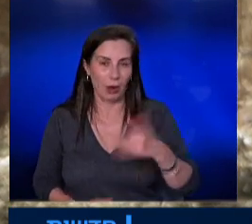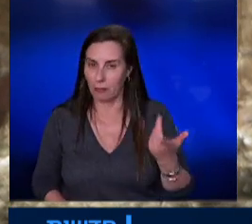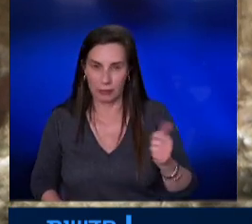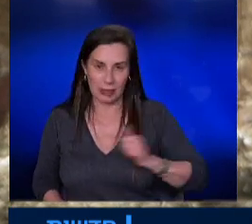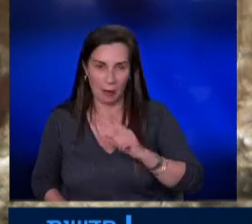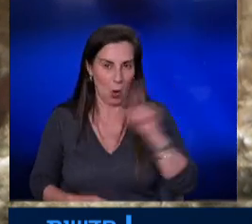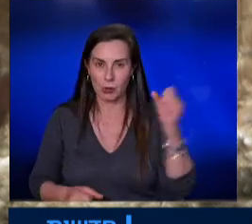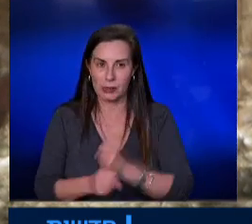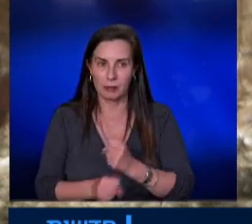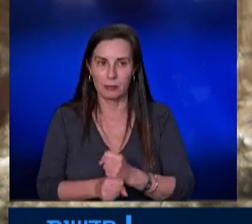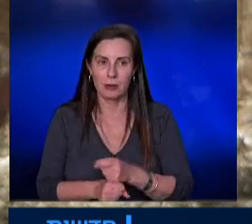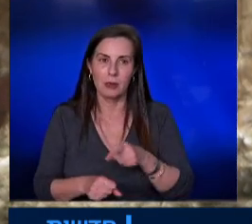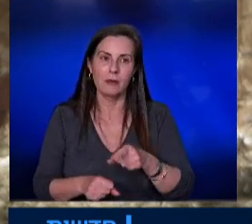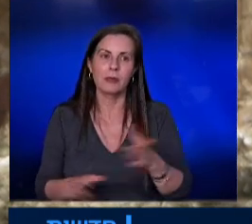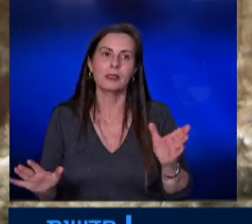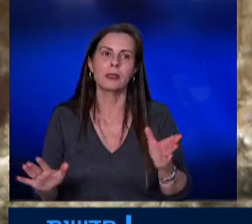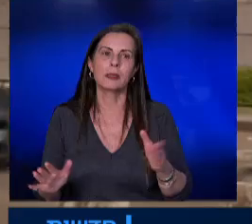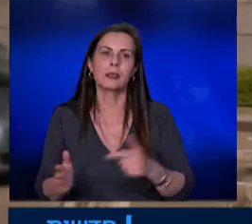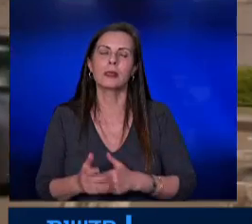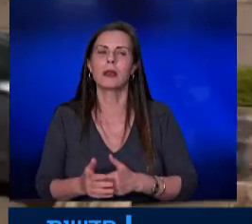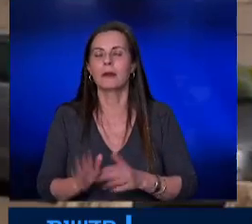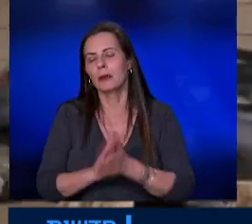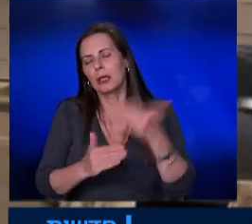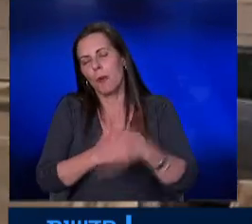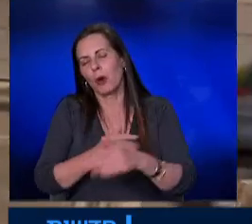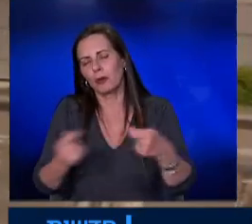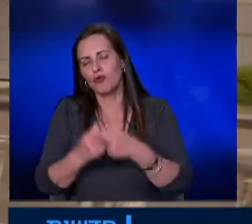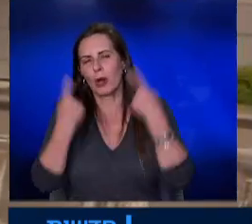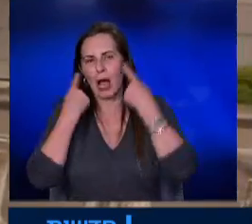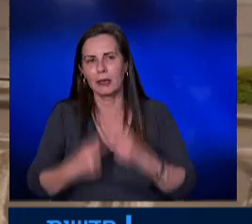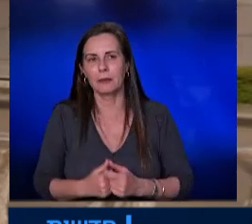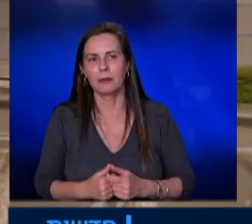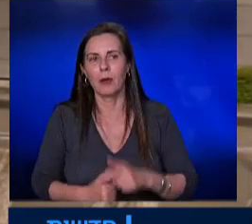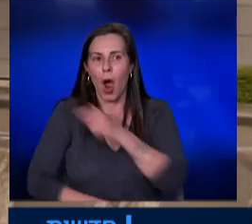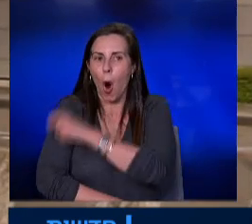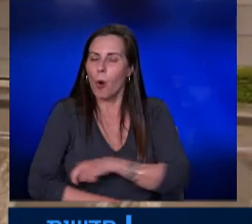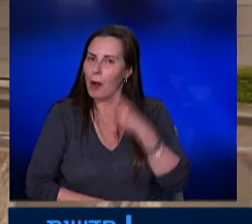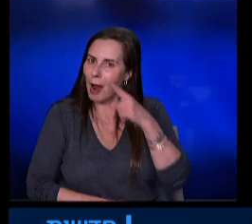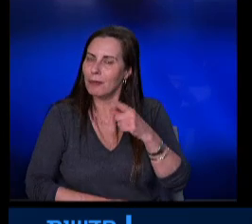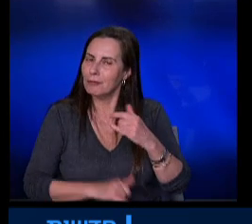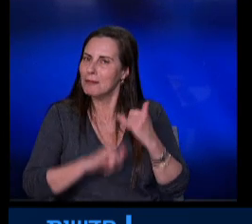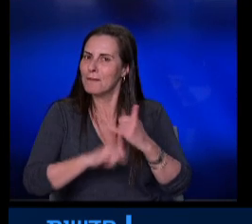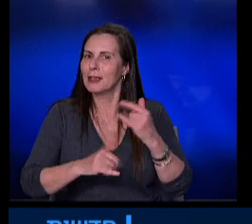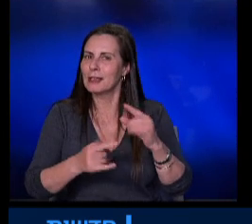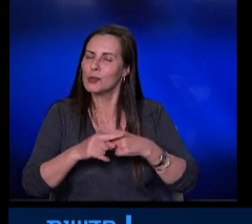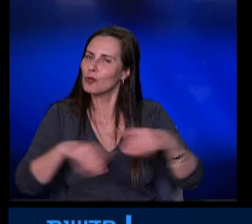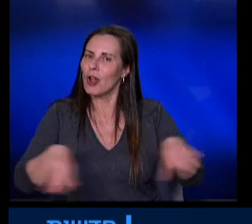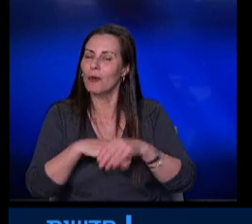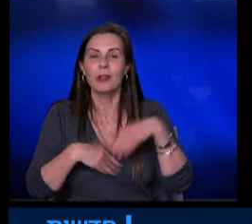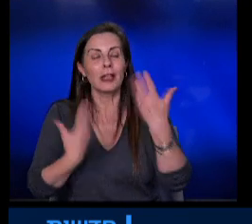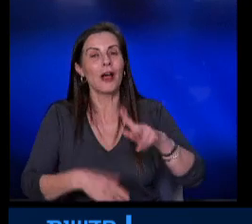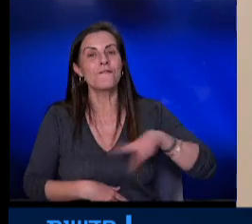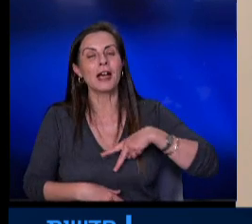הצבאי. ובזה נשים פס לנושא החרדי. האום דווקא ראה בו מביא בשורת שלום, וזיכה אותו